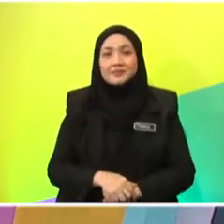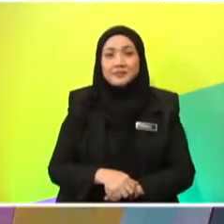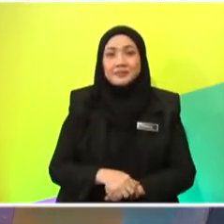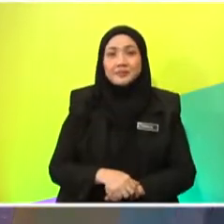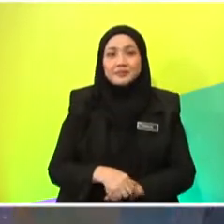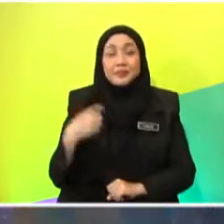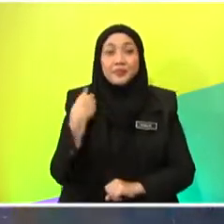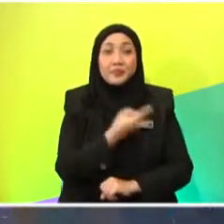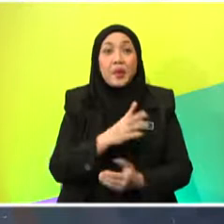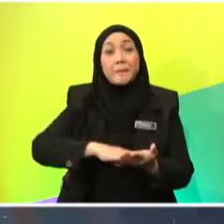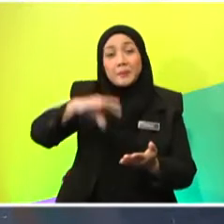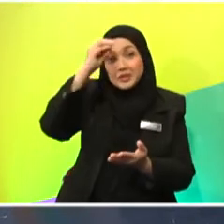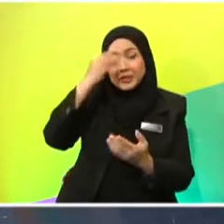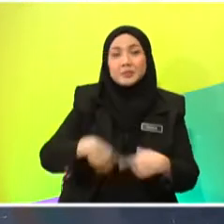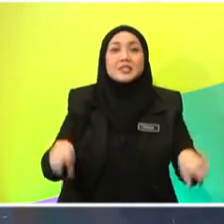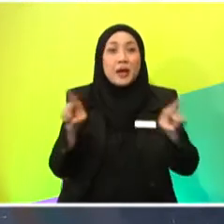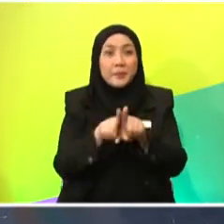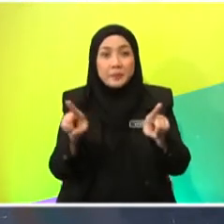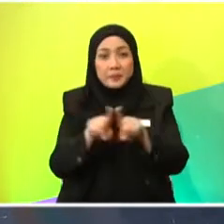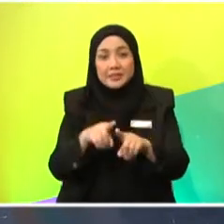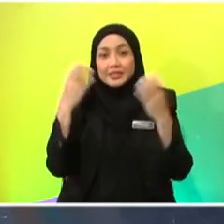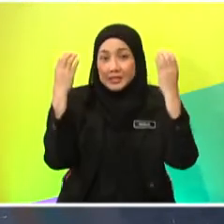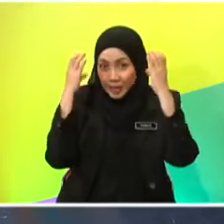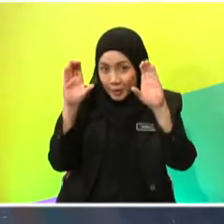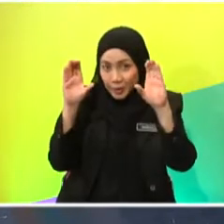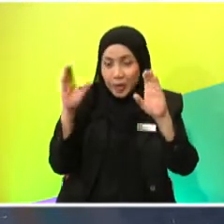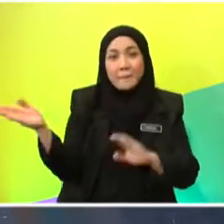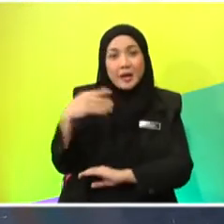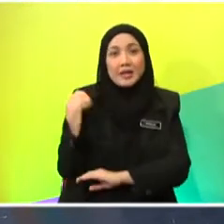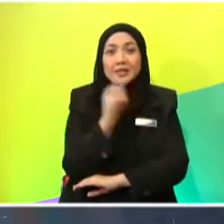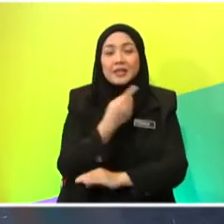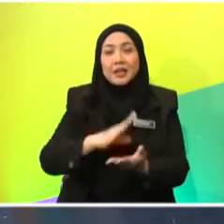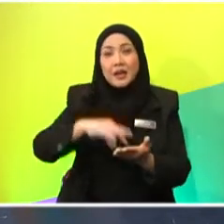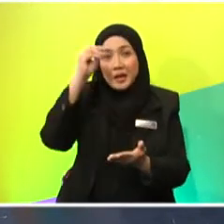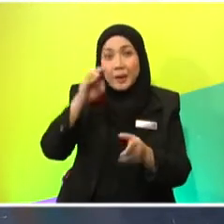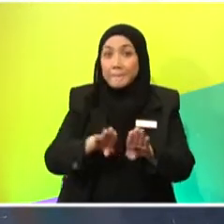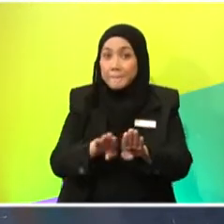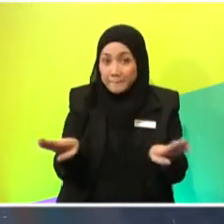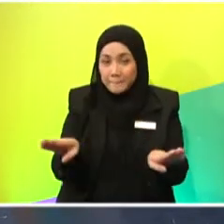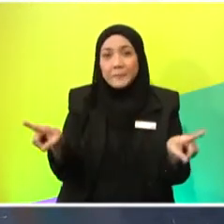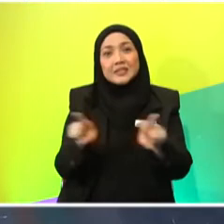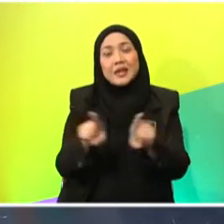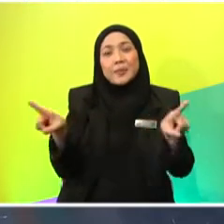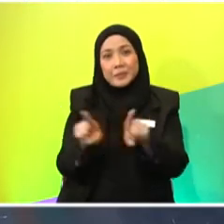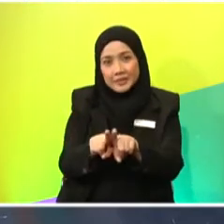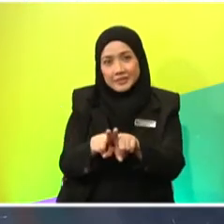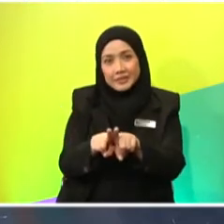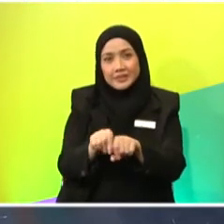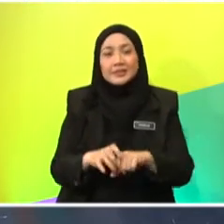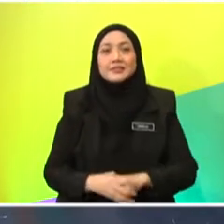di kita belajar bersama Cikgu Mari kita membandingkan bersama-sama